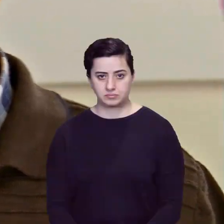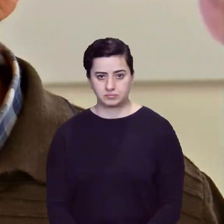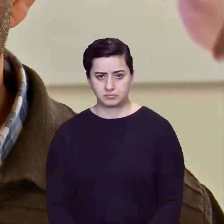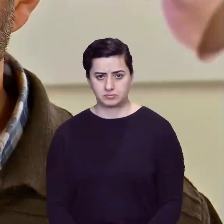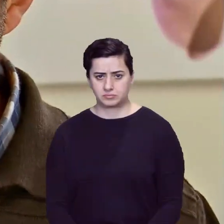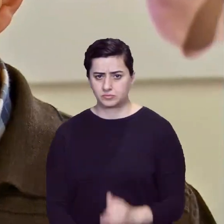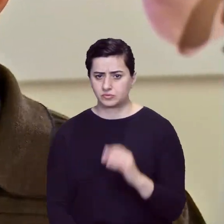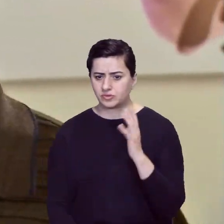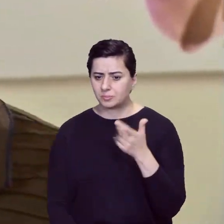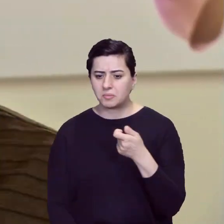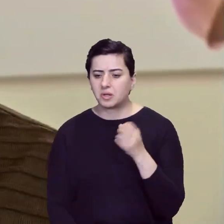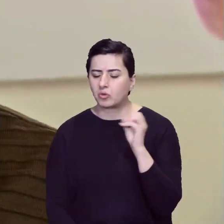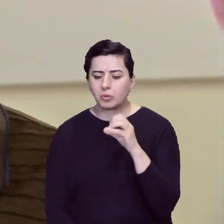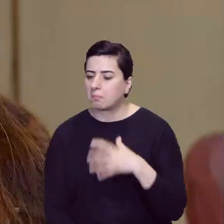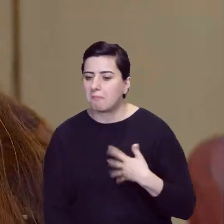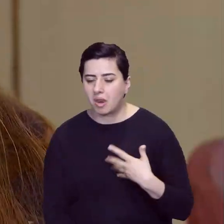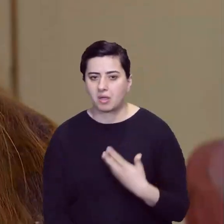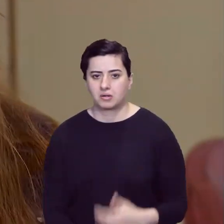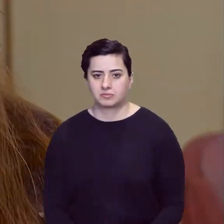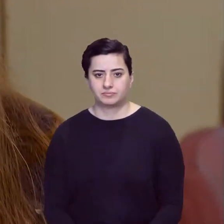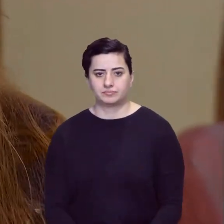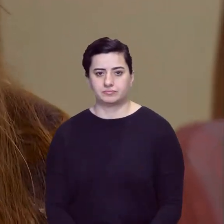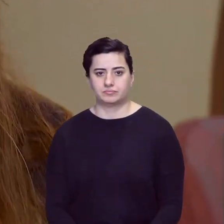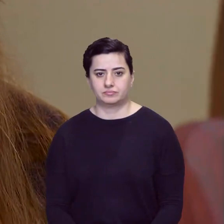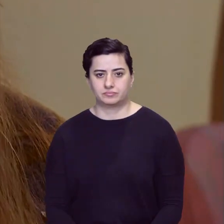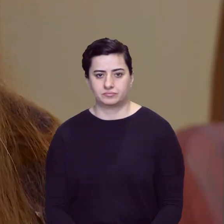aldı telefonu. Çok mesaj gelince bir bakayım dedim kızım.